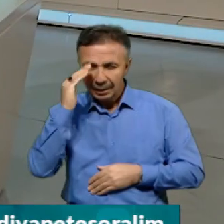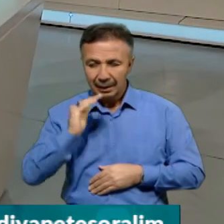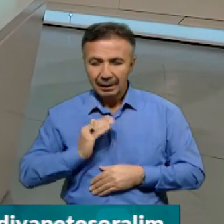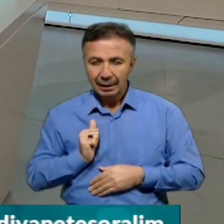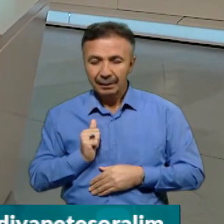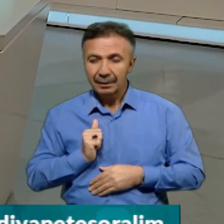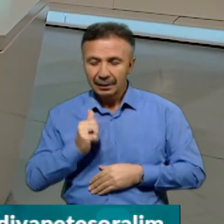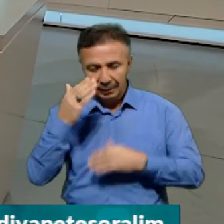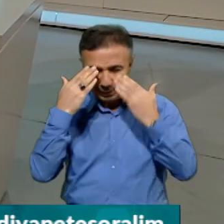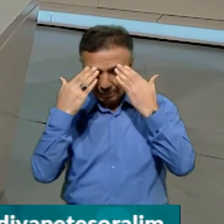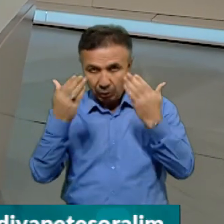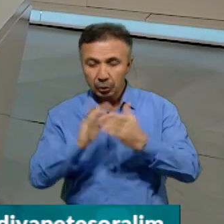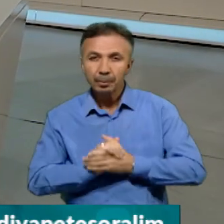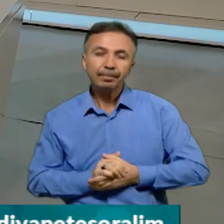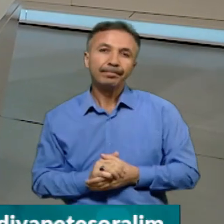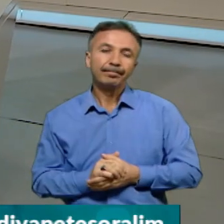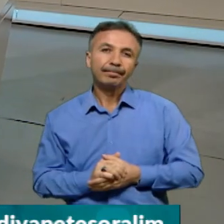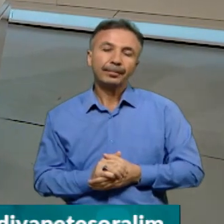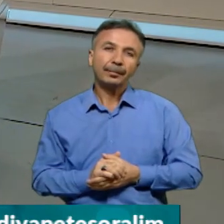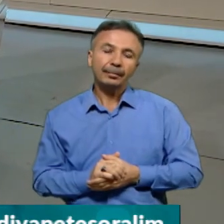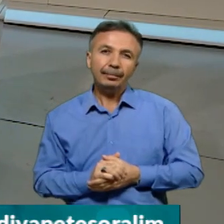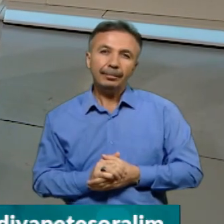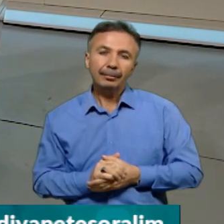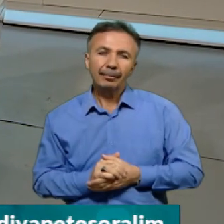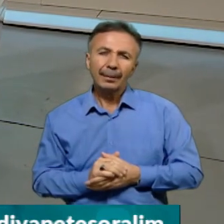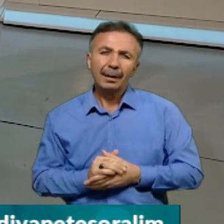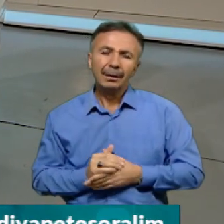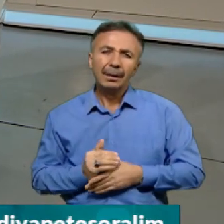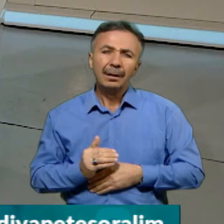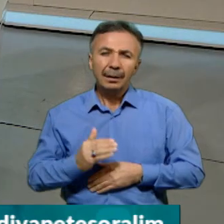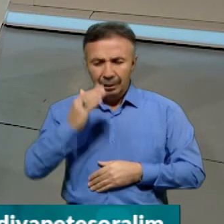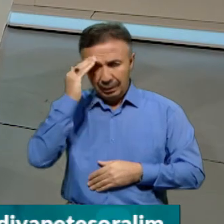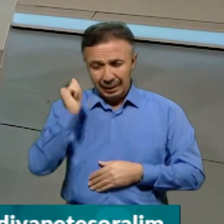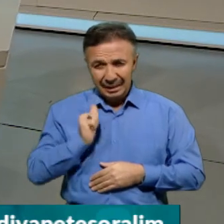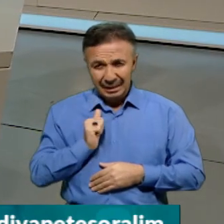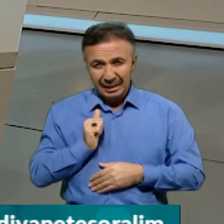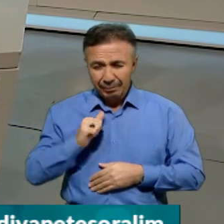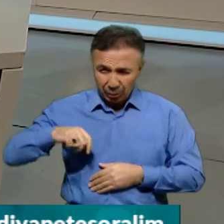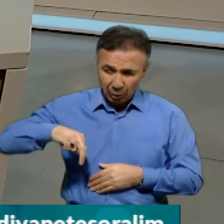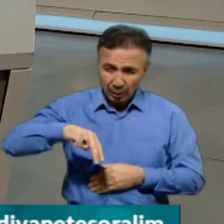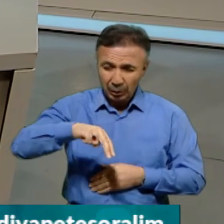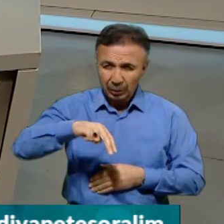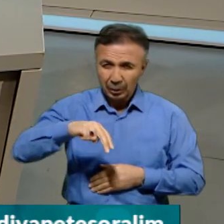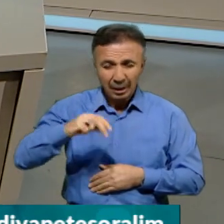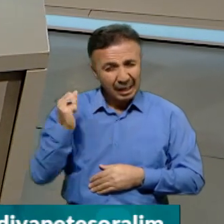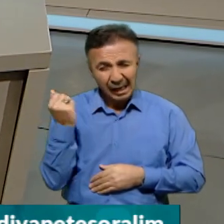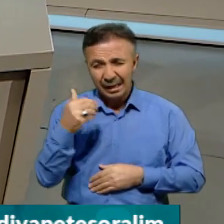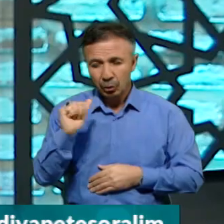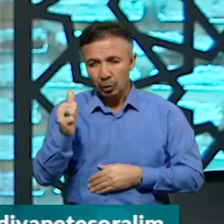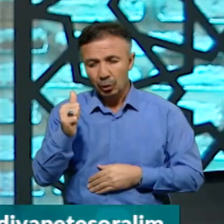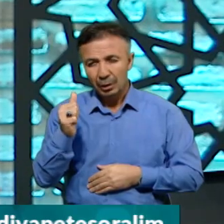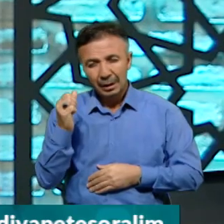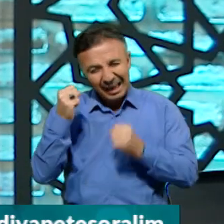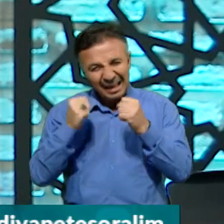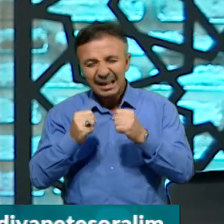mi Evet hocam askeri bir intikal sonucunda kaç gün kalacaklar da belli değil doksan kilometrede açmışlar